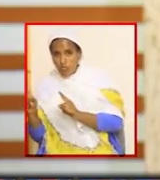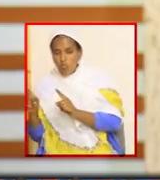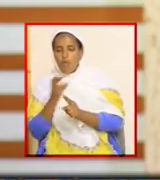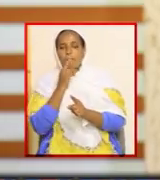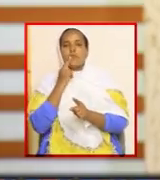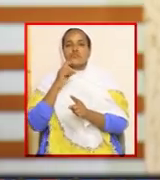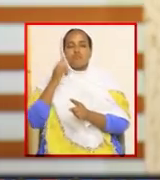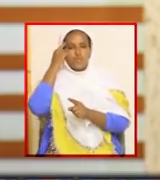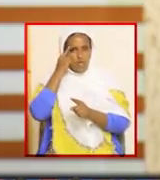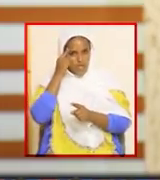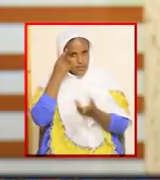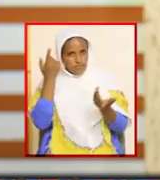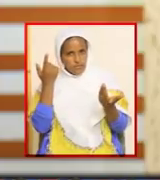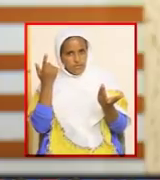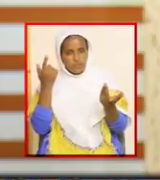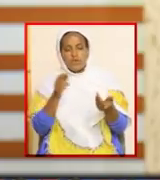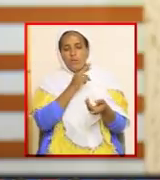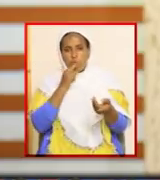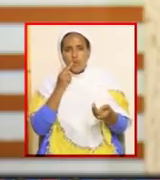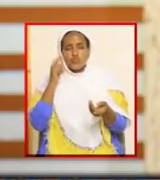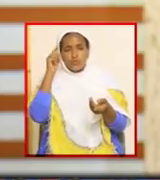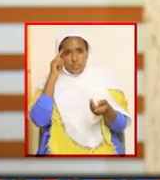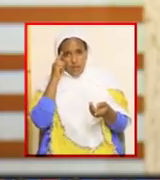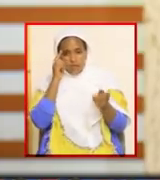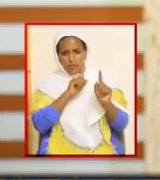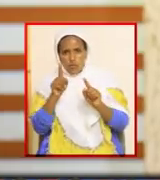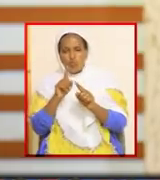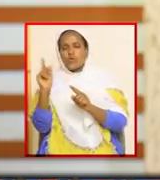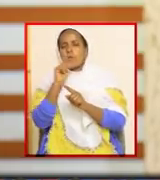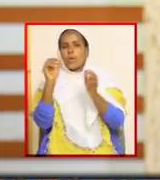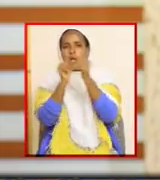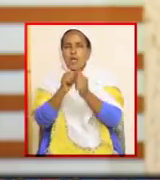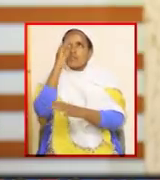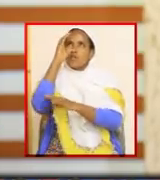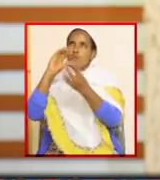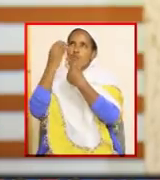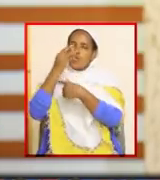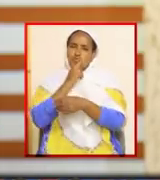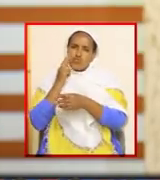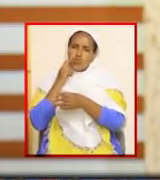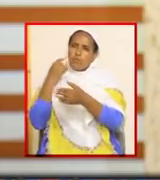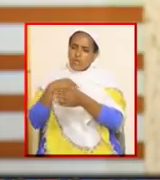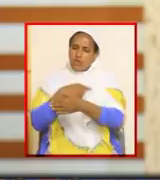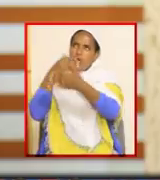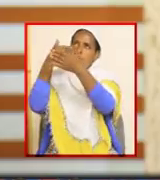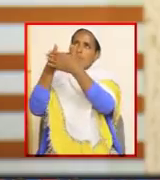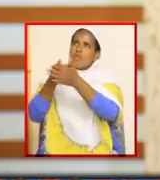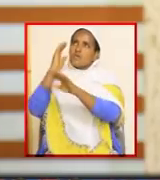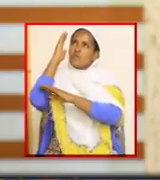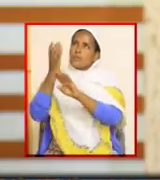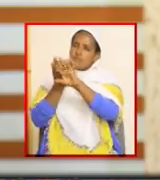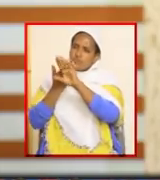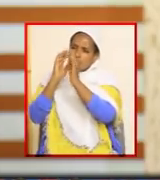ደግሞ መጾምን እንድናስብ መጾምን ስናስብ ደግሞ ከመመኘት ጋር እግዚአብሔር ሆይ ለመጾም አብቃኝ ይያልን